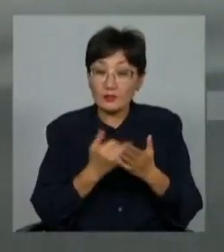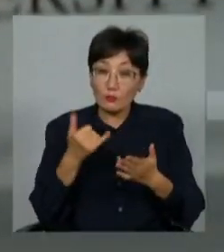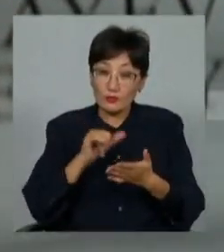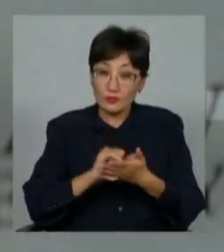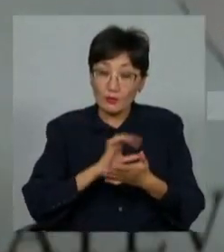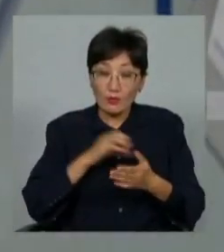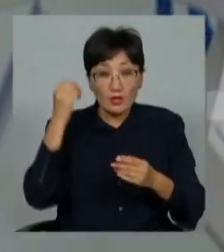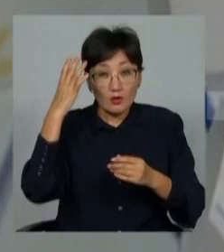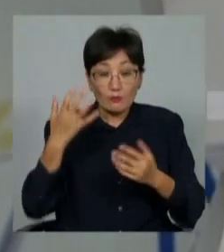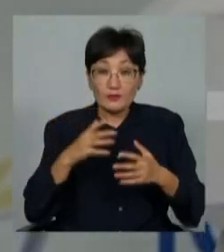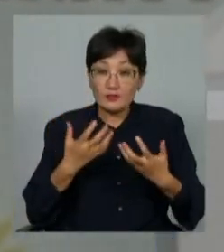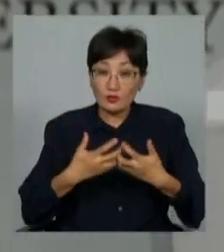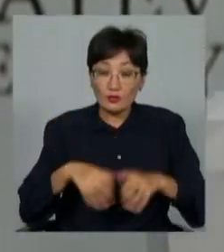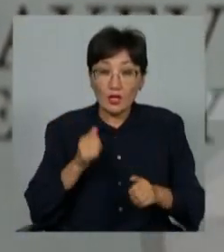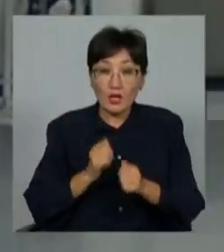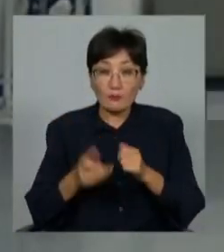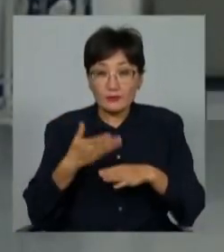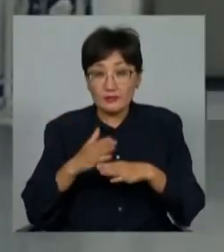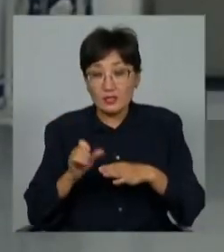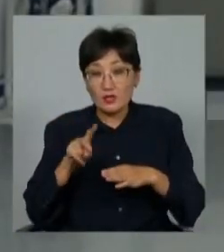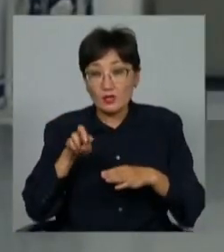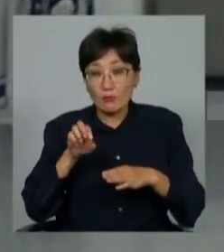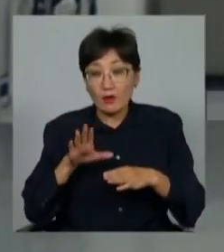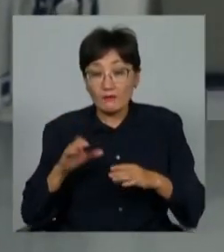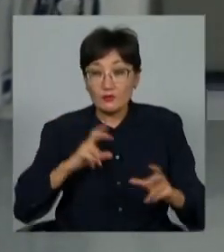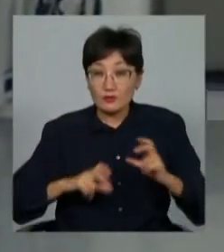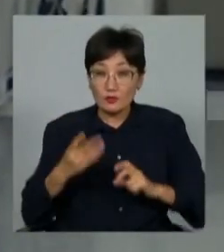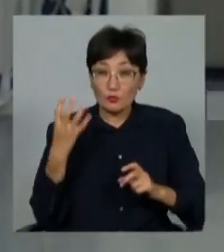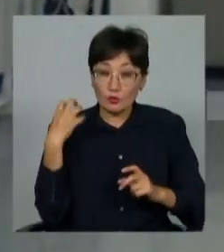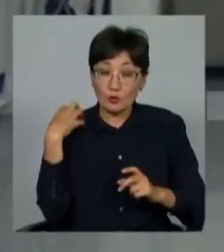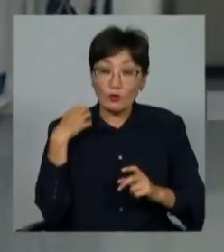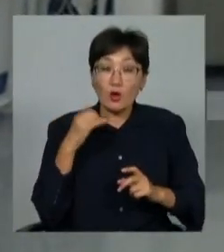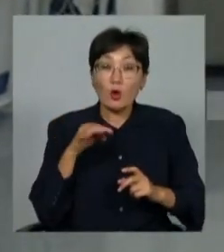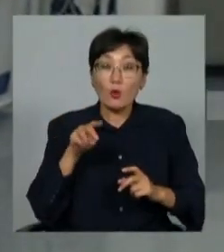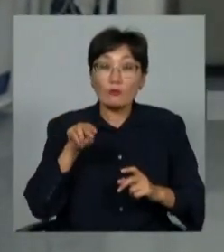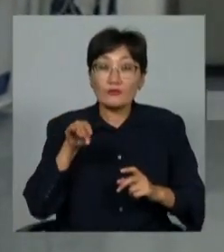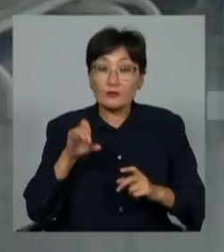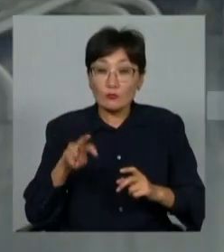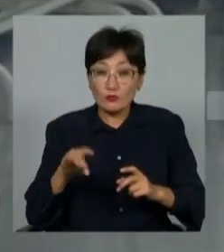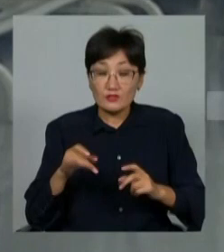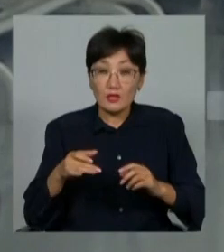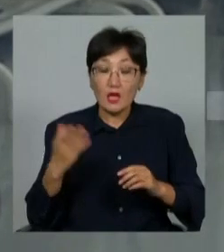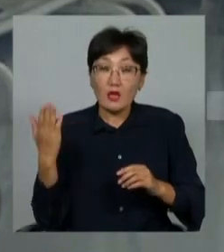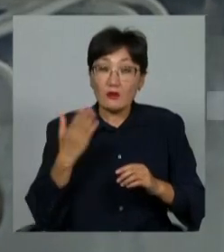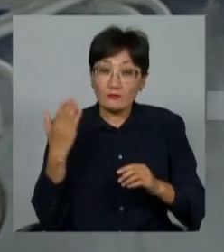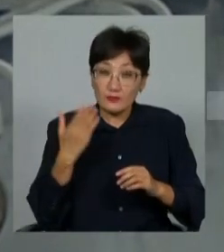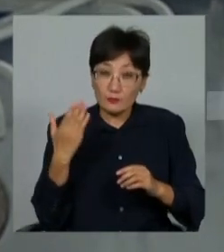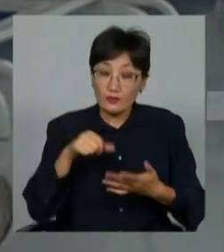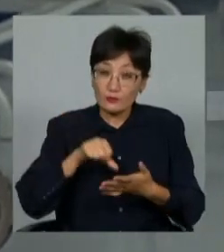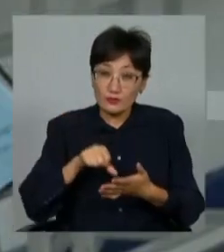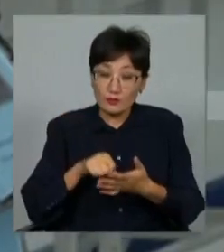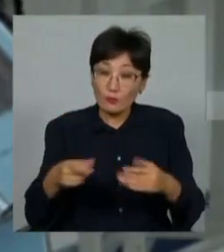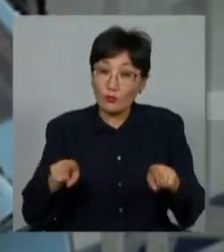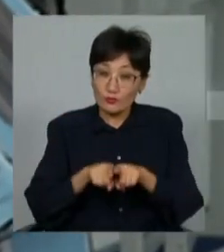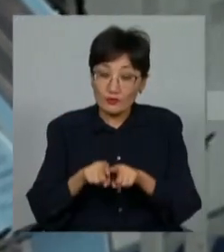орнатылыпты. Ақылды машинаның әр бөлшегін Сатбаев университетінің 4-ші курс студенті Optimus Prime фильмінің кейіпкеріне ұқсатып, өз